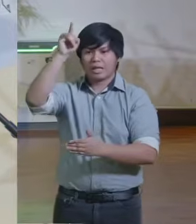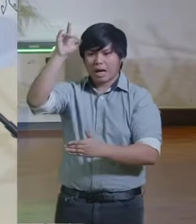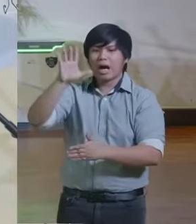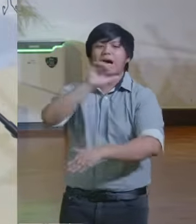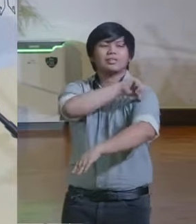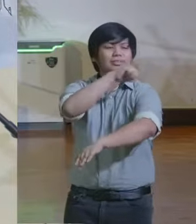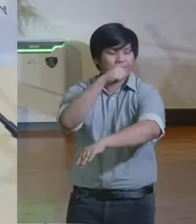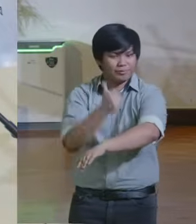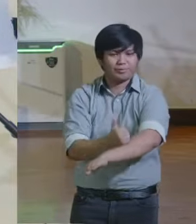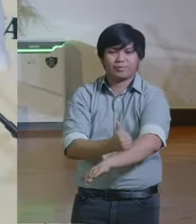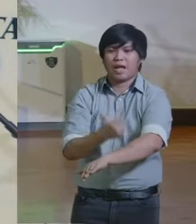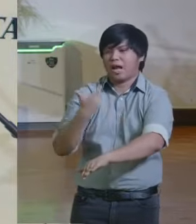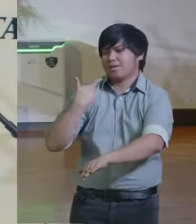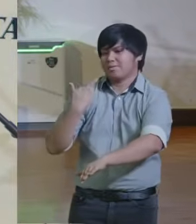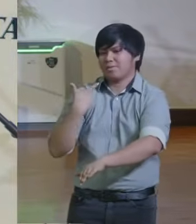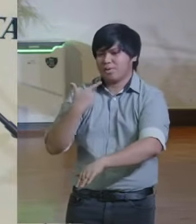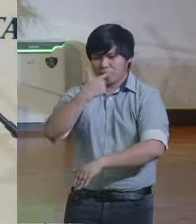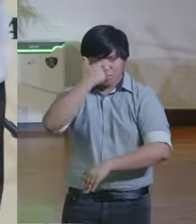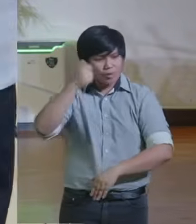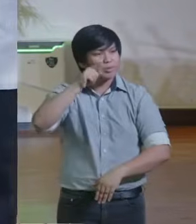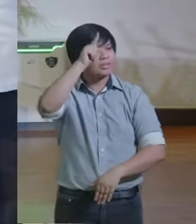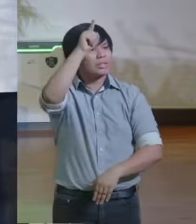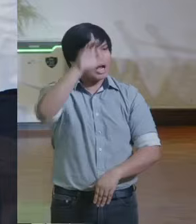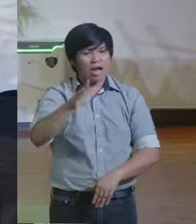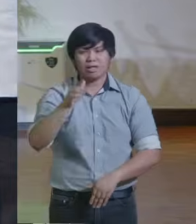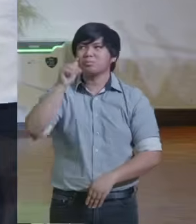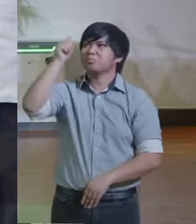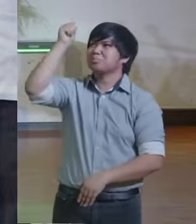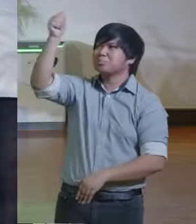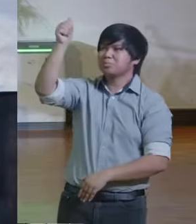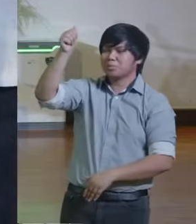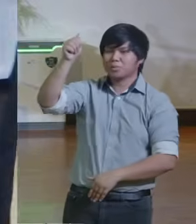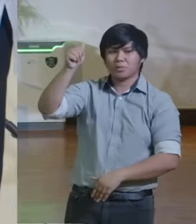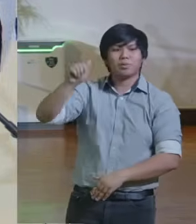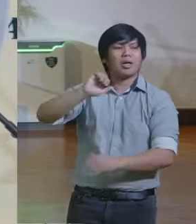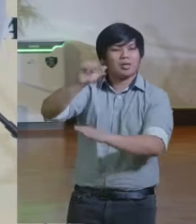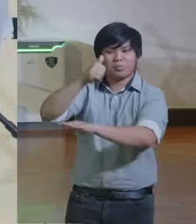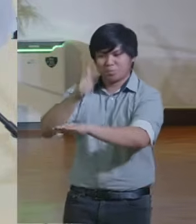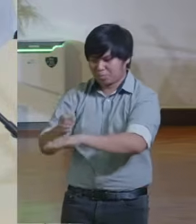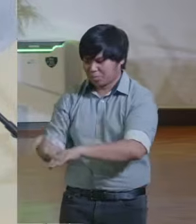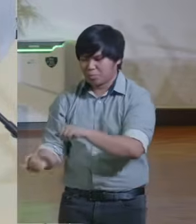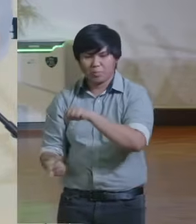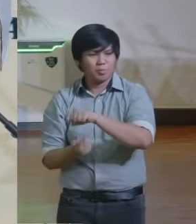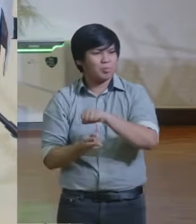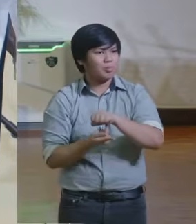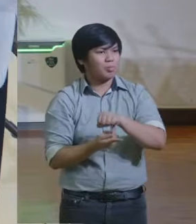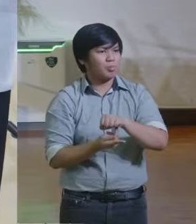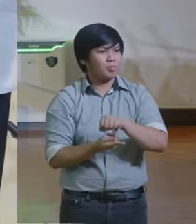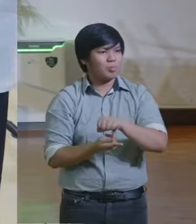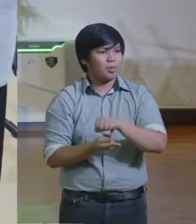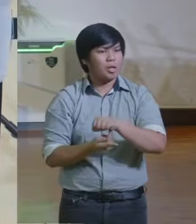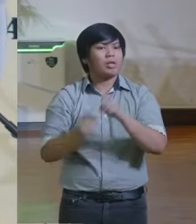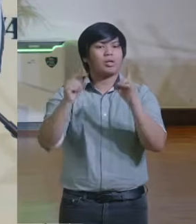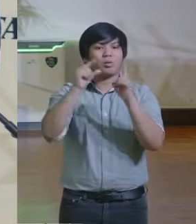otoridad sapagkat siya ay in-appoint ng Diyos at ang kanyang salita dito ay salita mismo ng